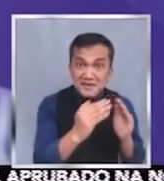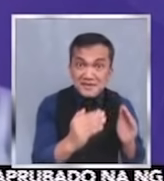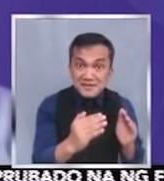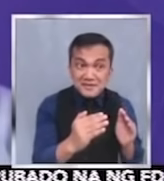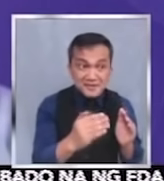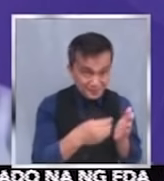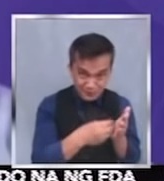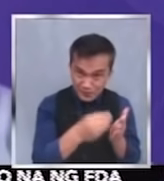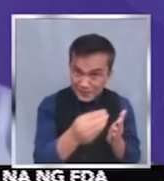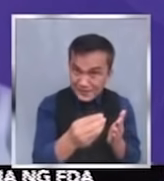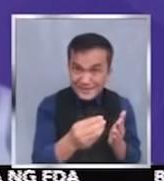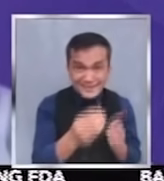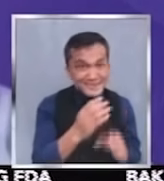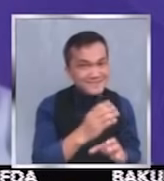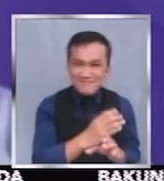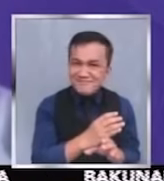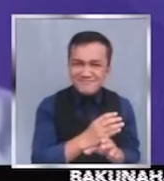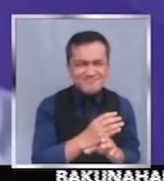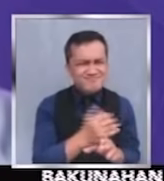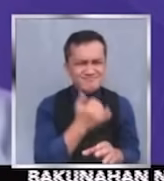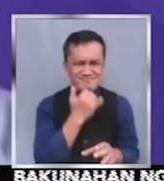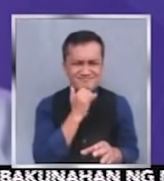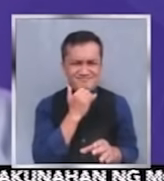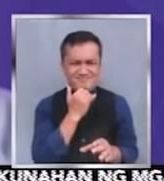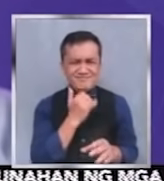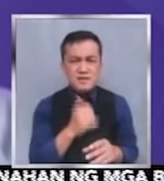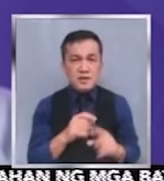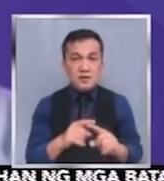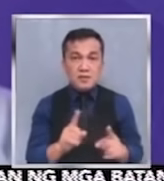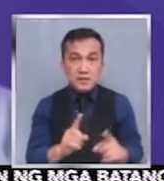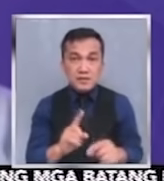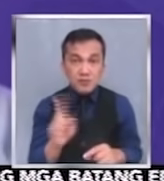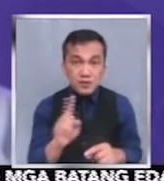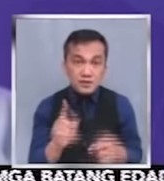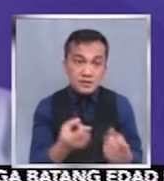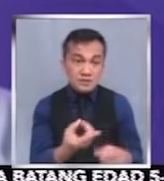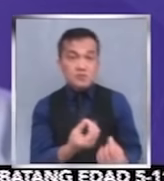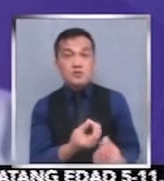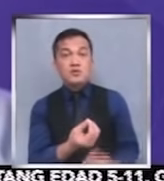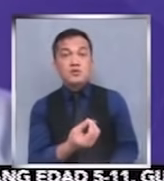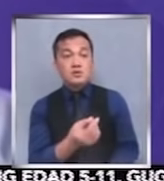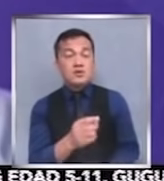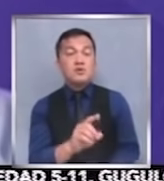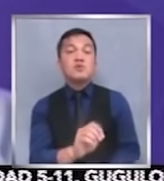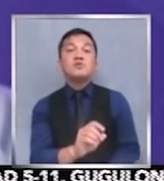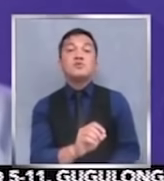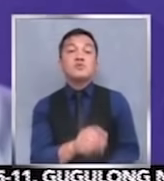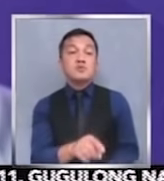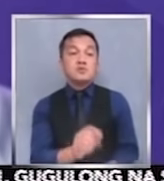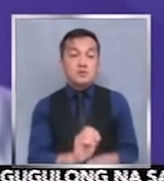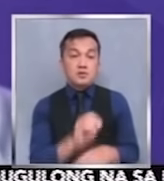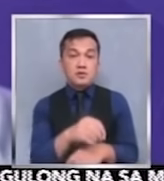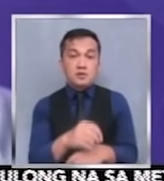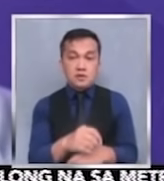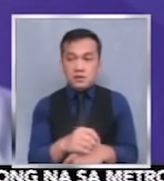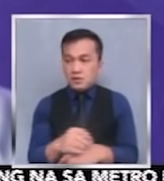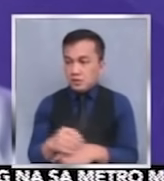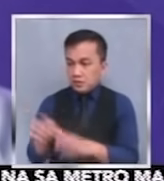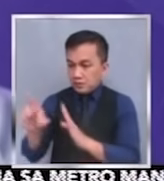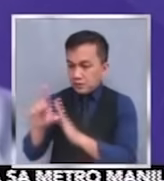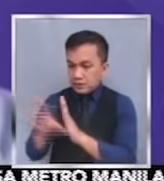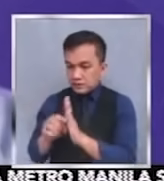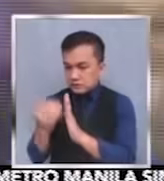sasakyan. Pero ano nga man naman ang gagawin mo kung sumobra nga, eh, wala namang sinasabi yung batas at mahirap